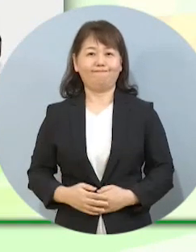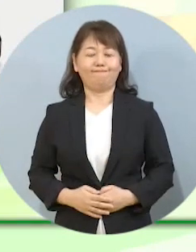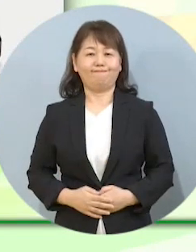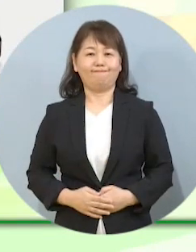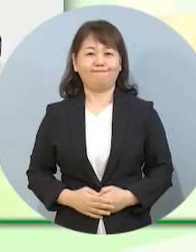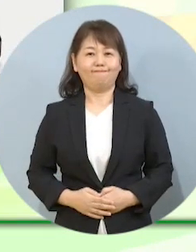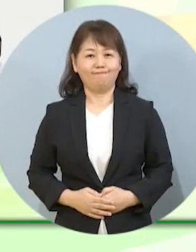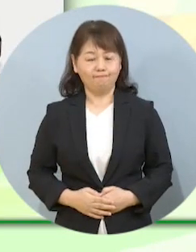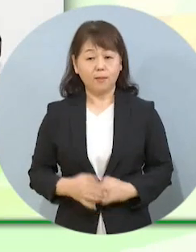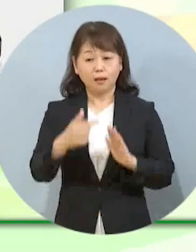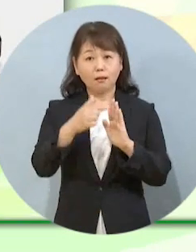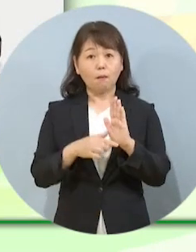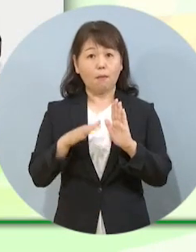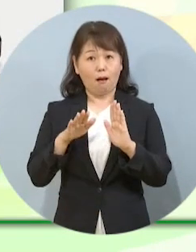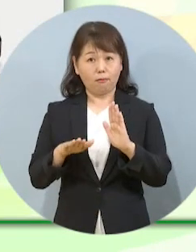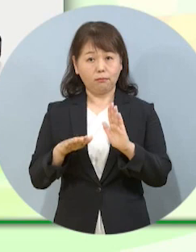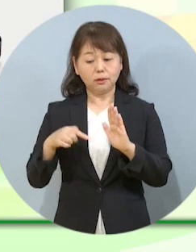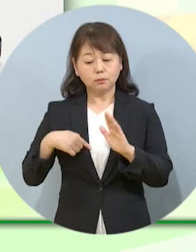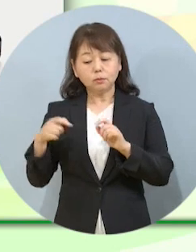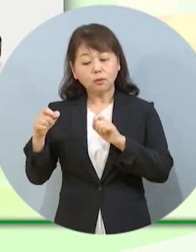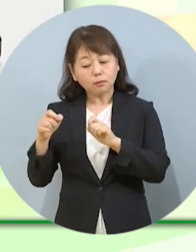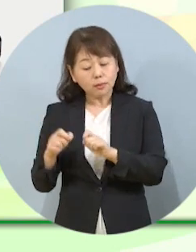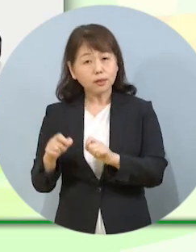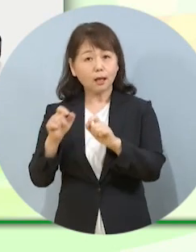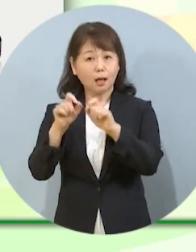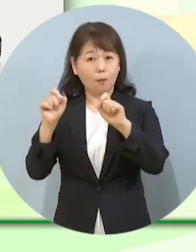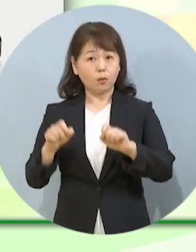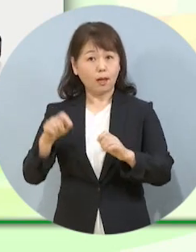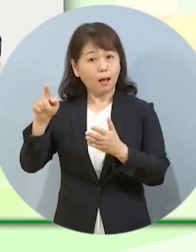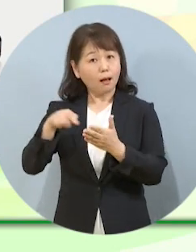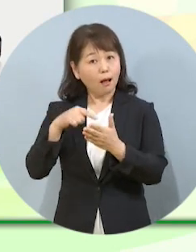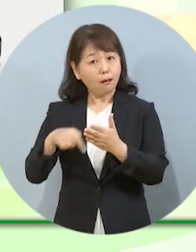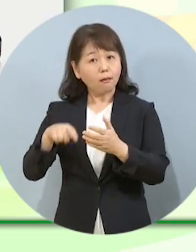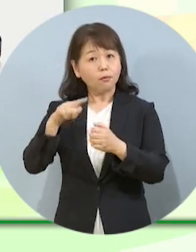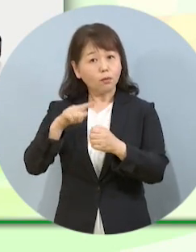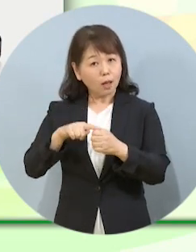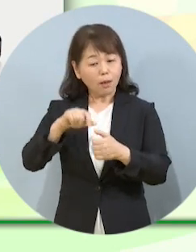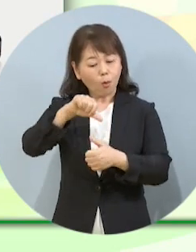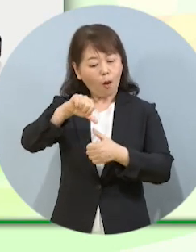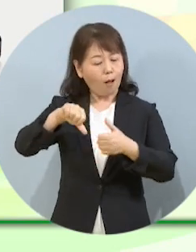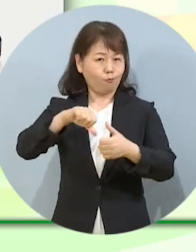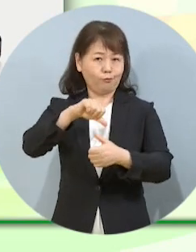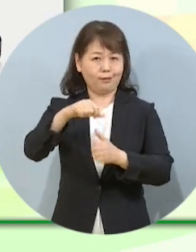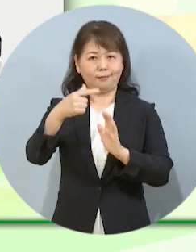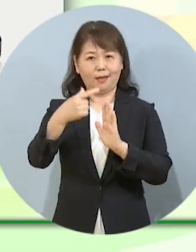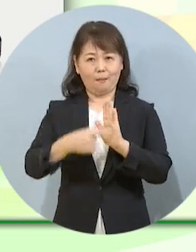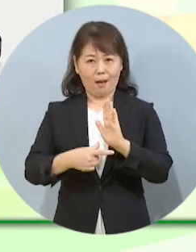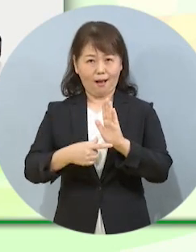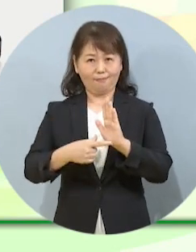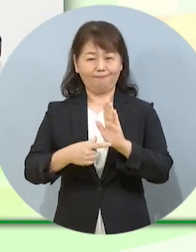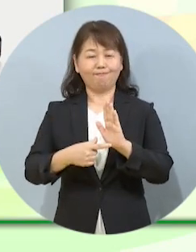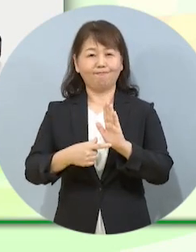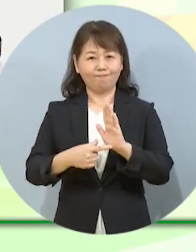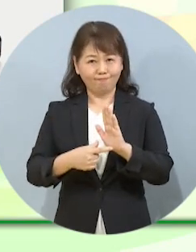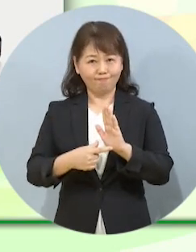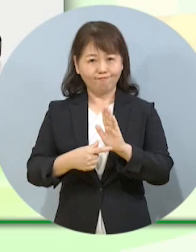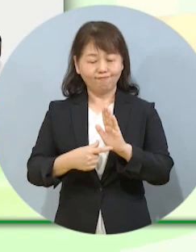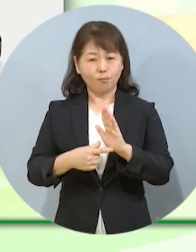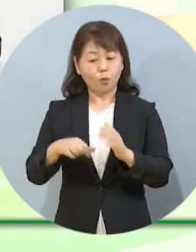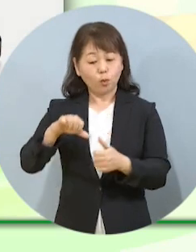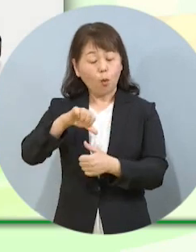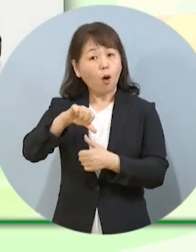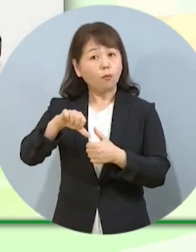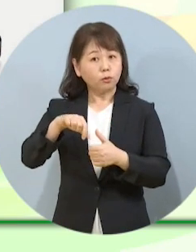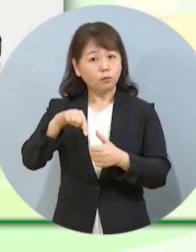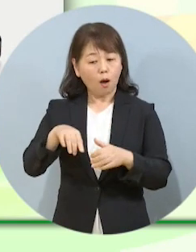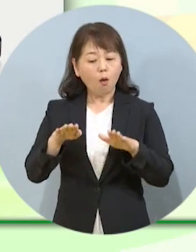募集テーマは身近な問題を解決するためのモバイルアプリです。応募作品は